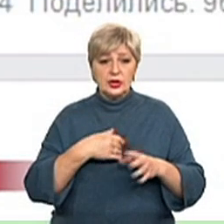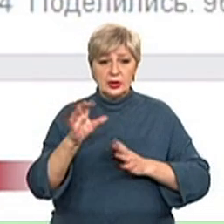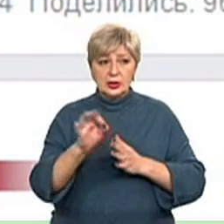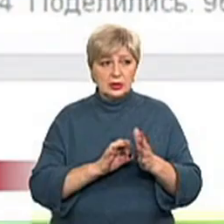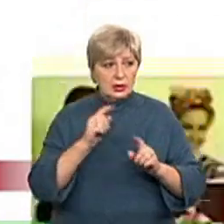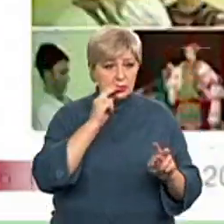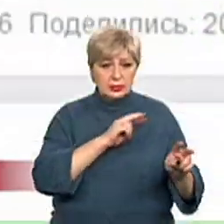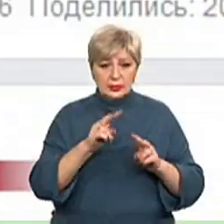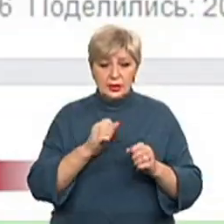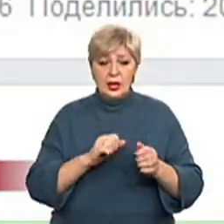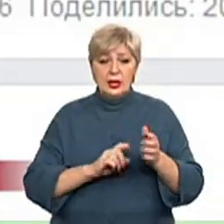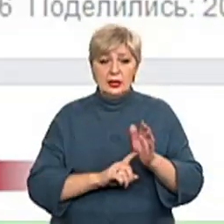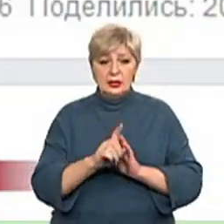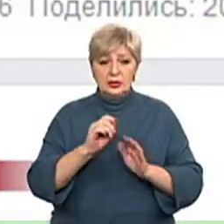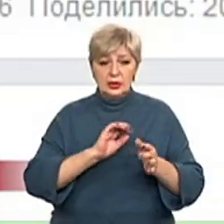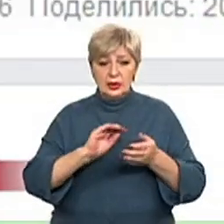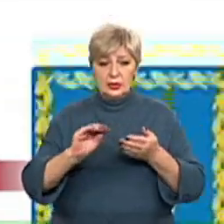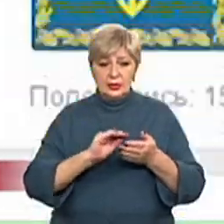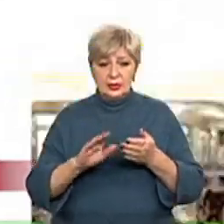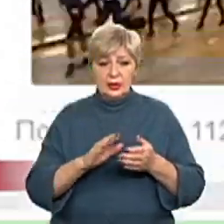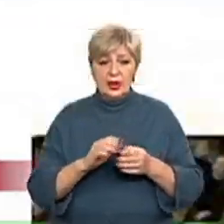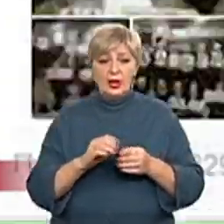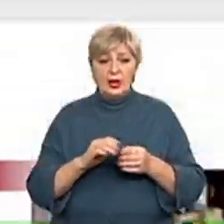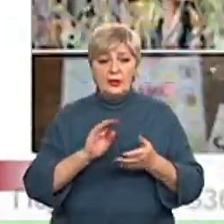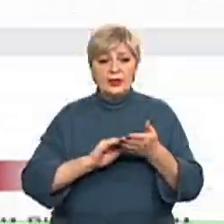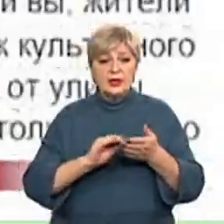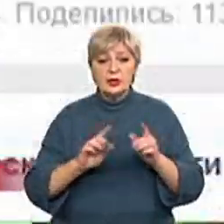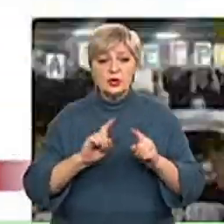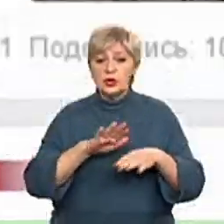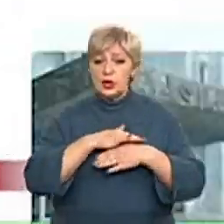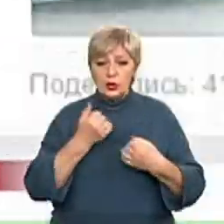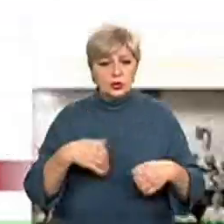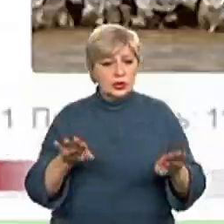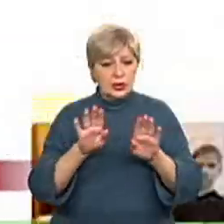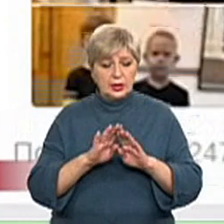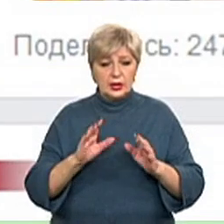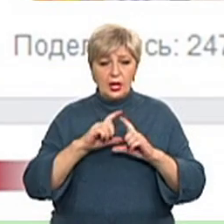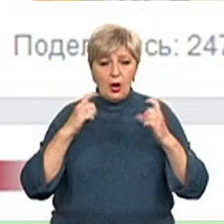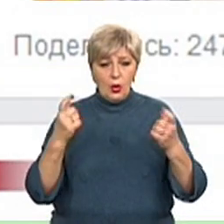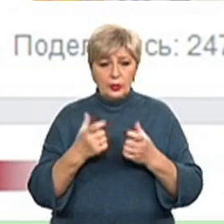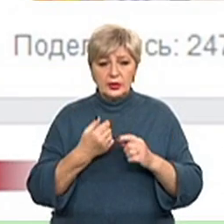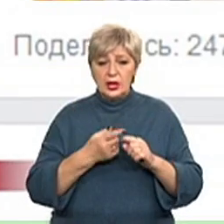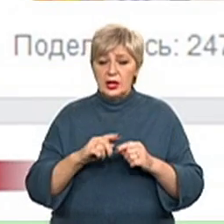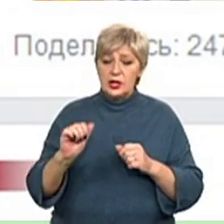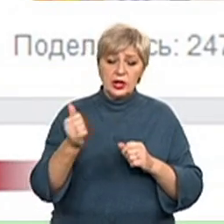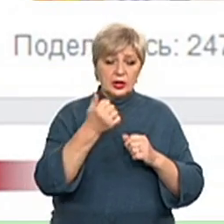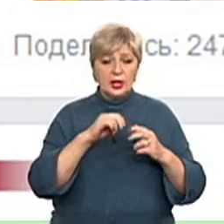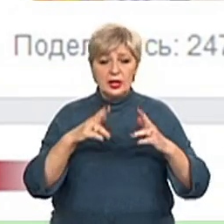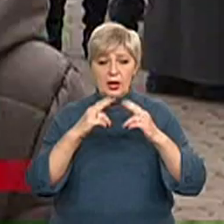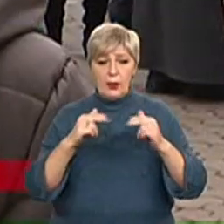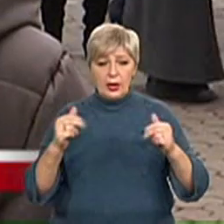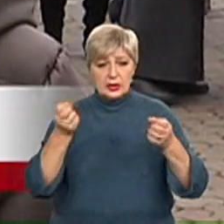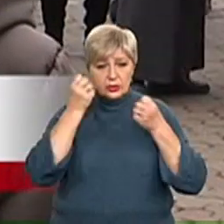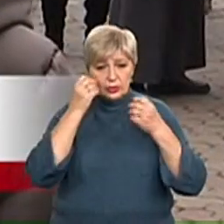користувачі соцмереж. Запустили хештег «Сейвшинник». Писали, що не хочуть закриття комплексу, бо це єдиний палац культури на весь